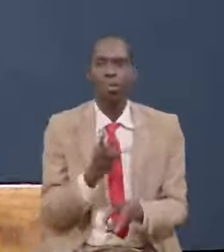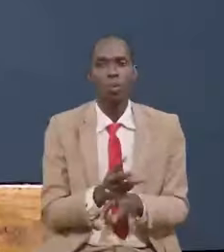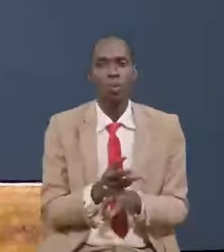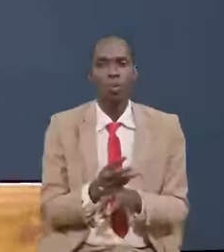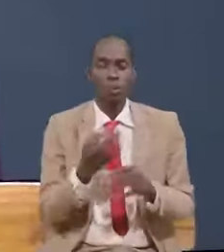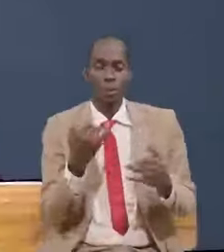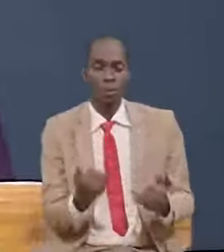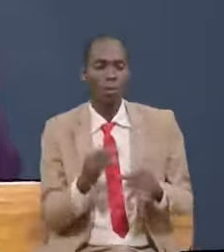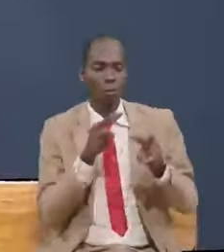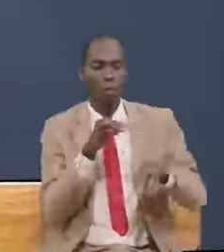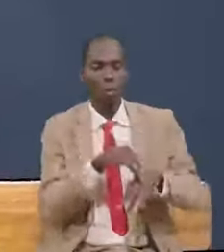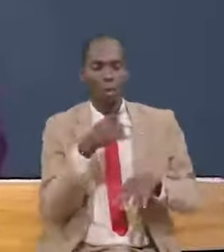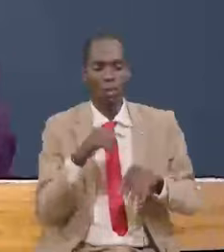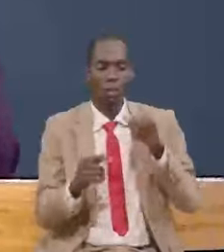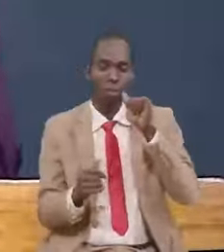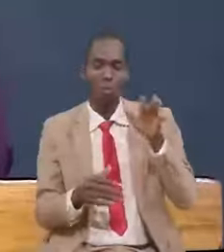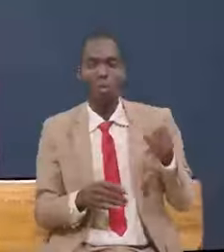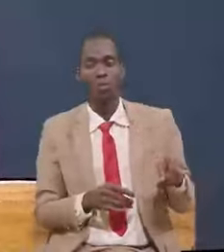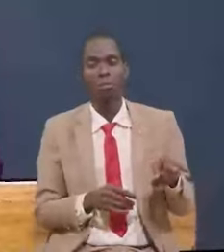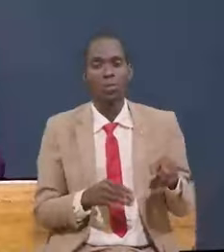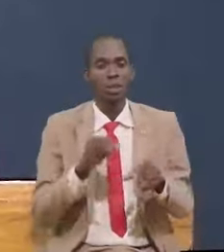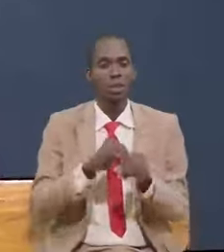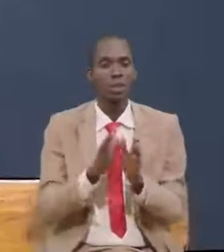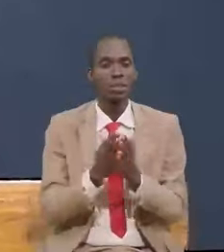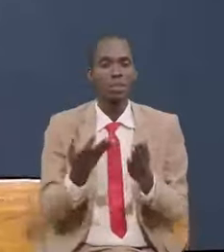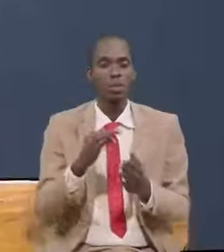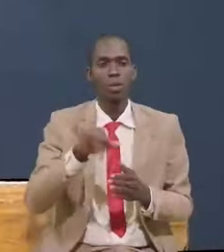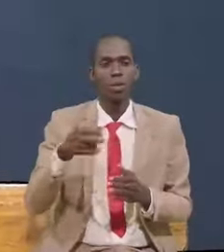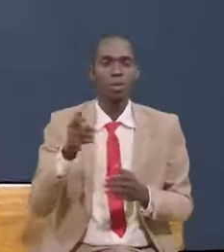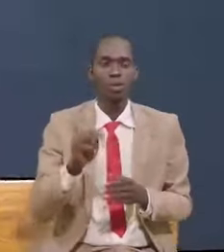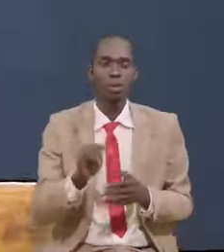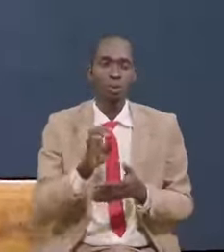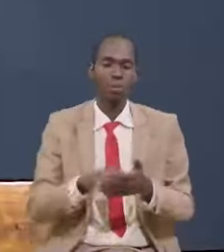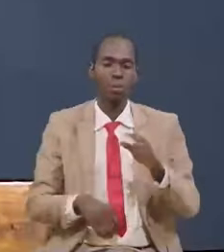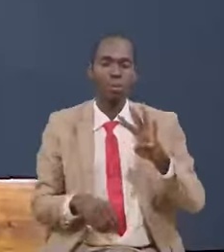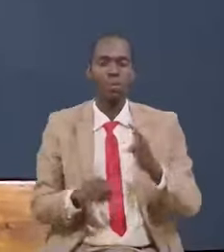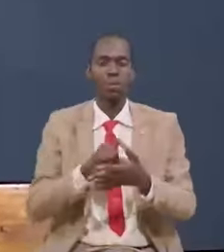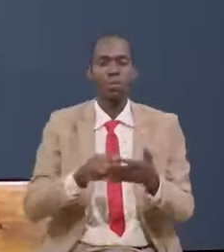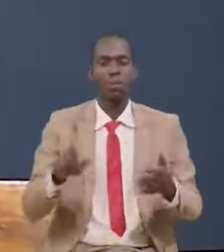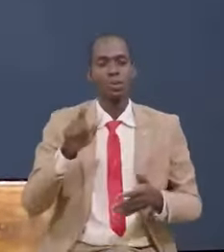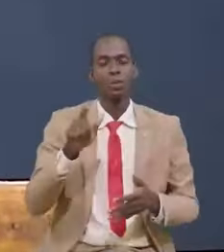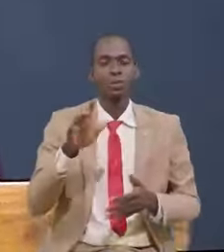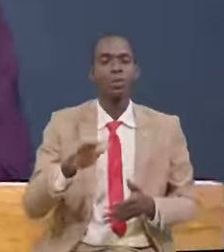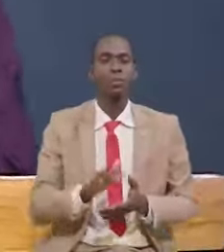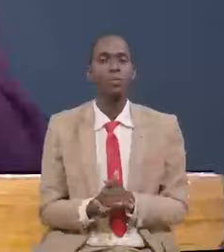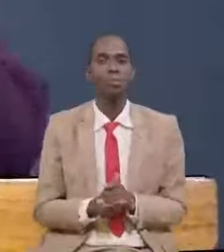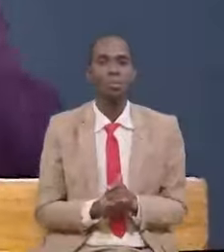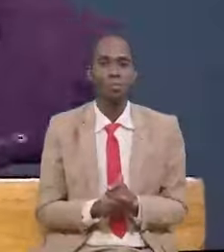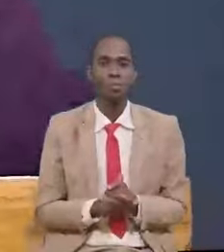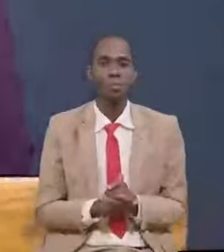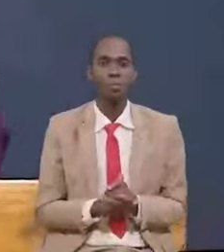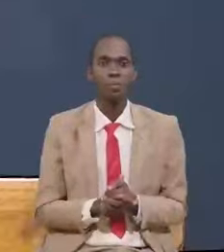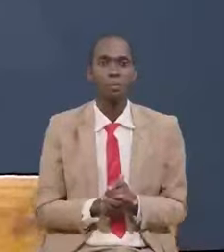voyons la femme. En Jean chapitre 4, verset 25.